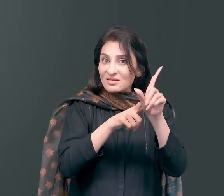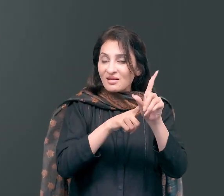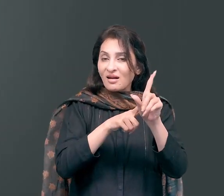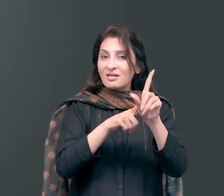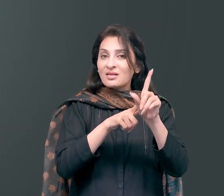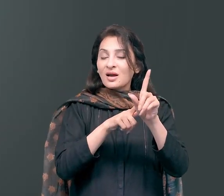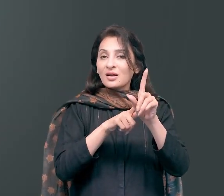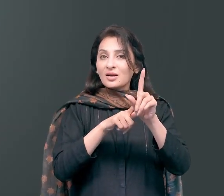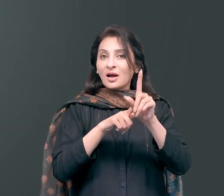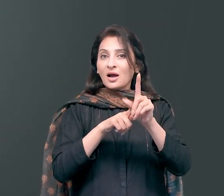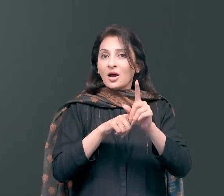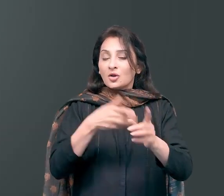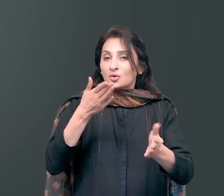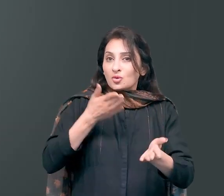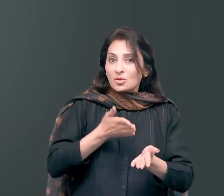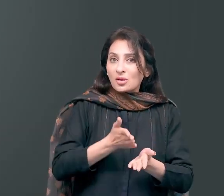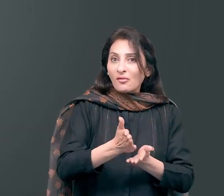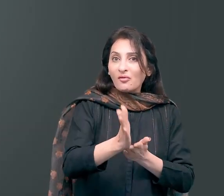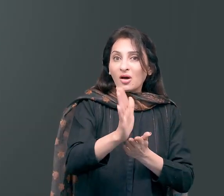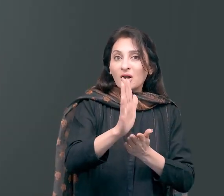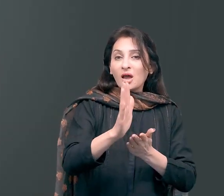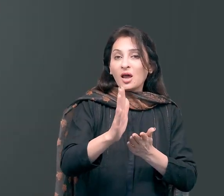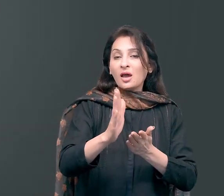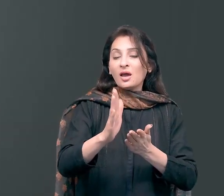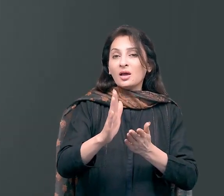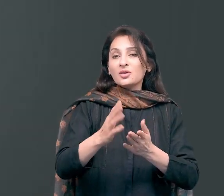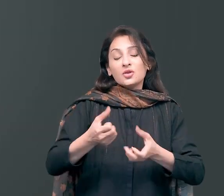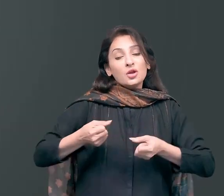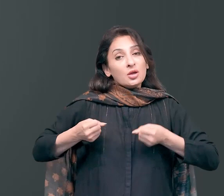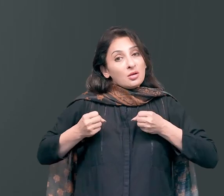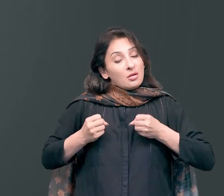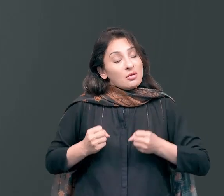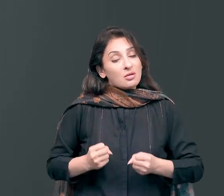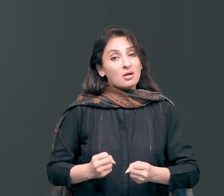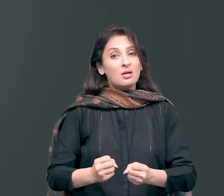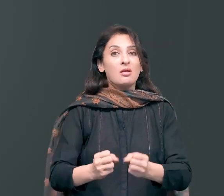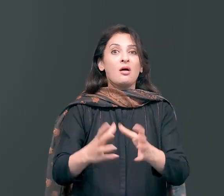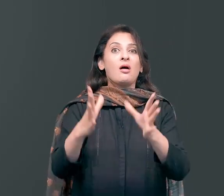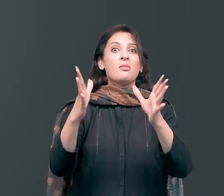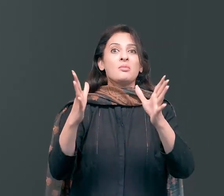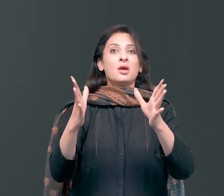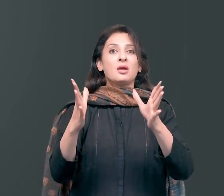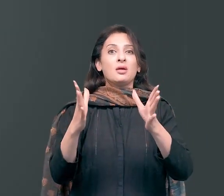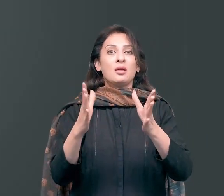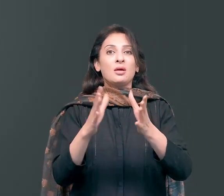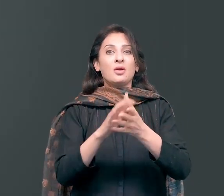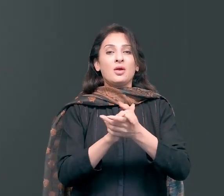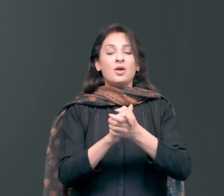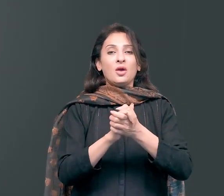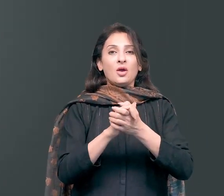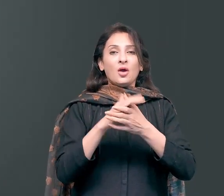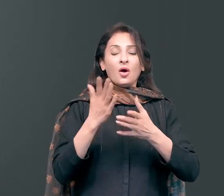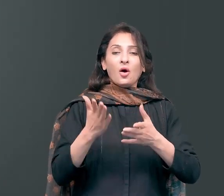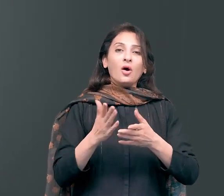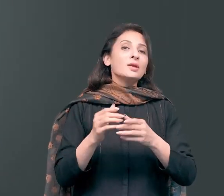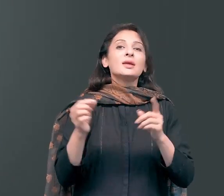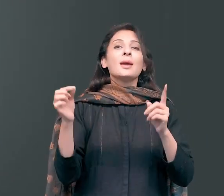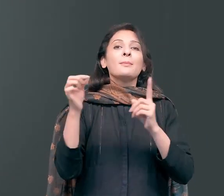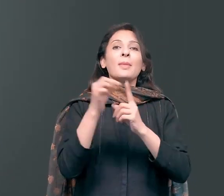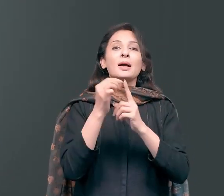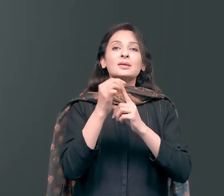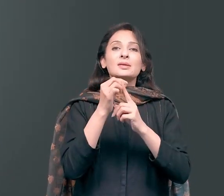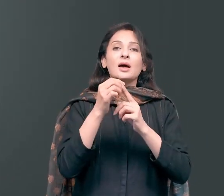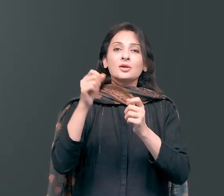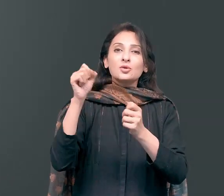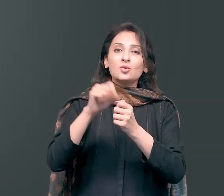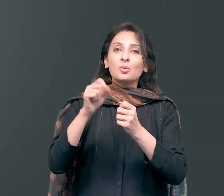میرے نزدیک ایک ریولوشن ہے، یہ انقلاب ہے۔ اسی طرح 7 سالہ ہی امریکن ریولوشن آیا تھا۔